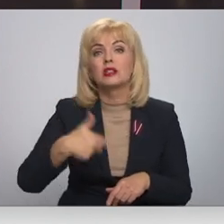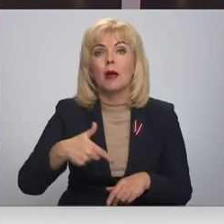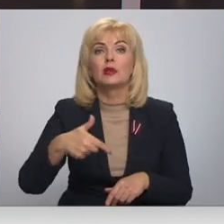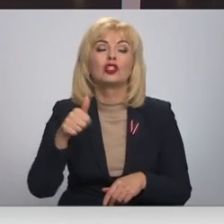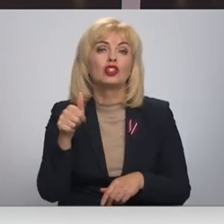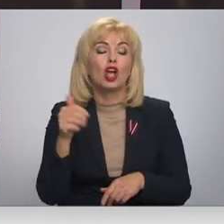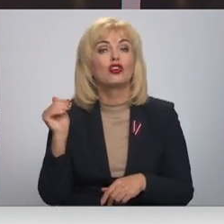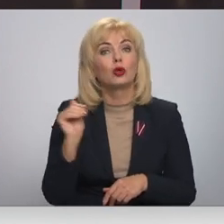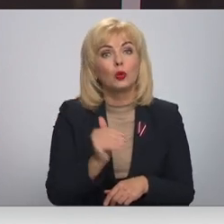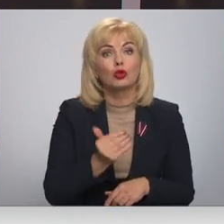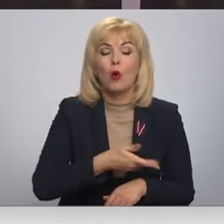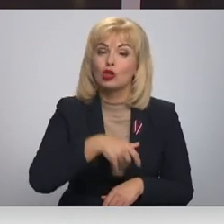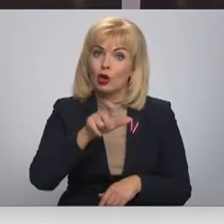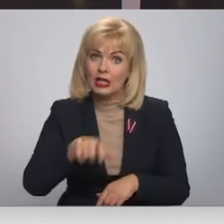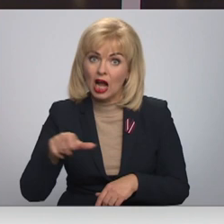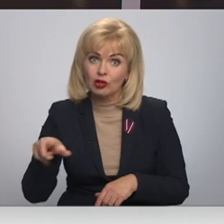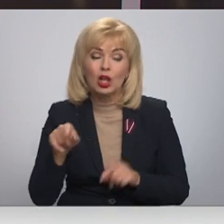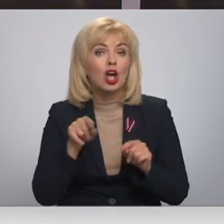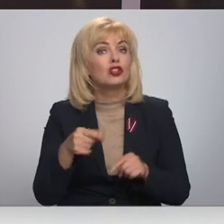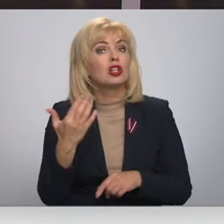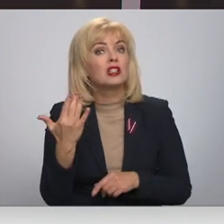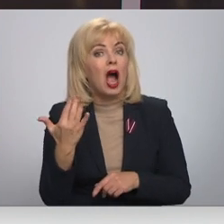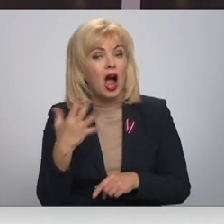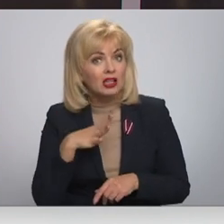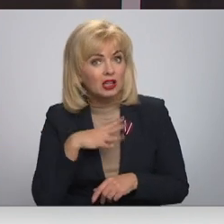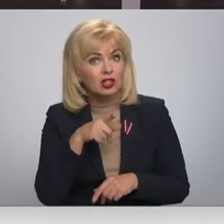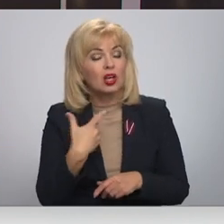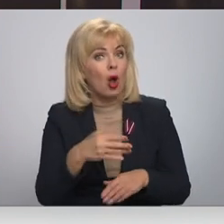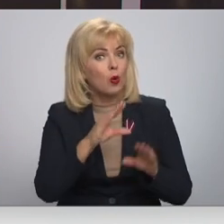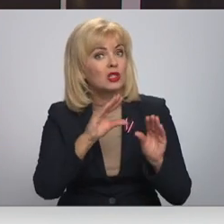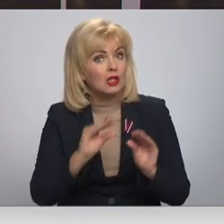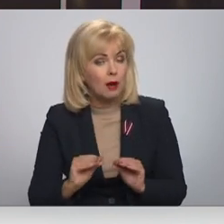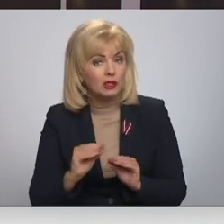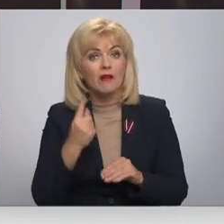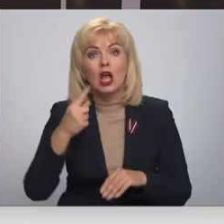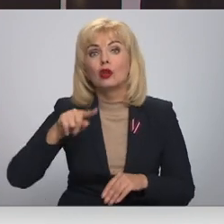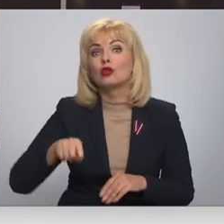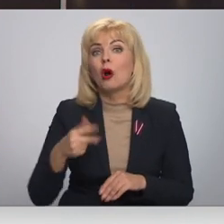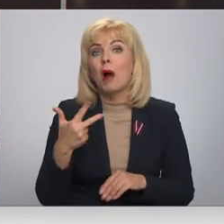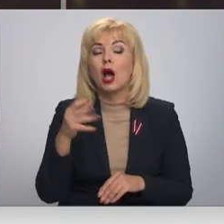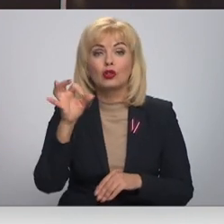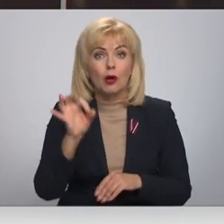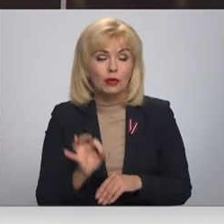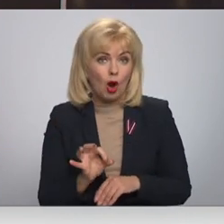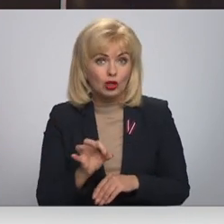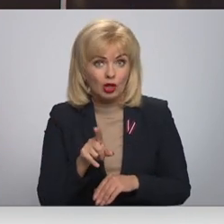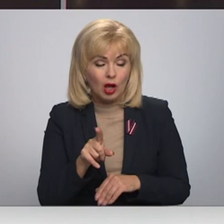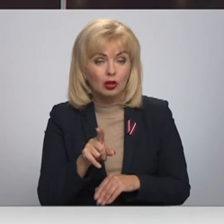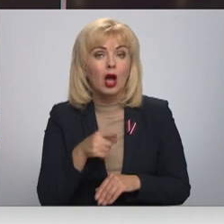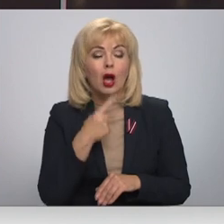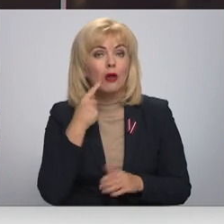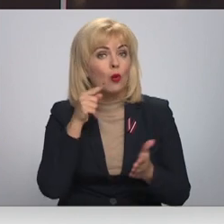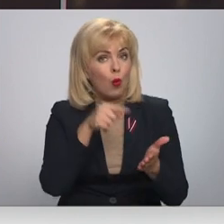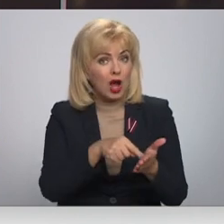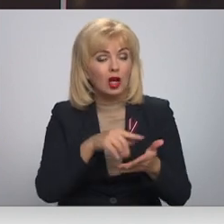876 tūkstoši iedzīvotāji. Un šis skaitlis savukārt ir samazinājies par 1,8%, kas it kā norāda